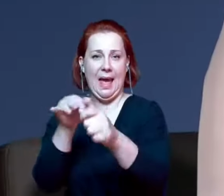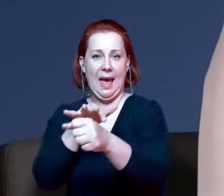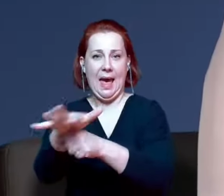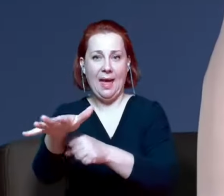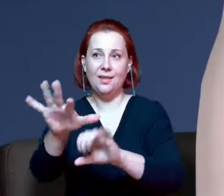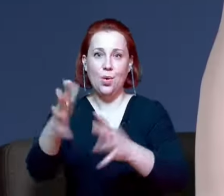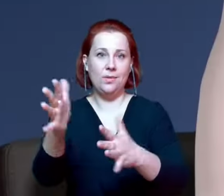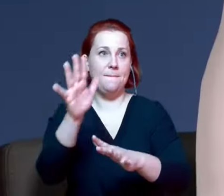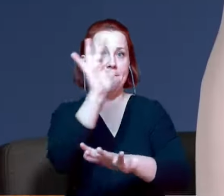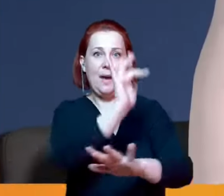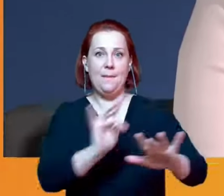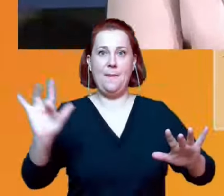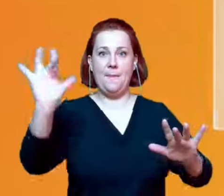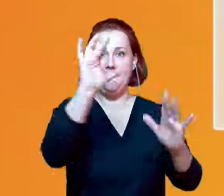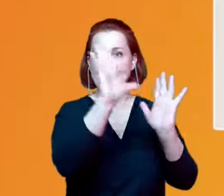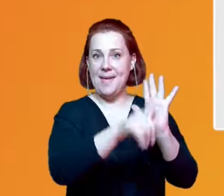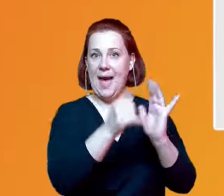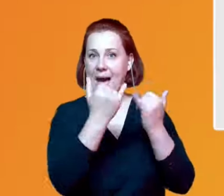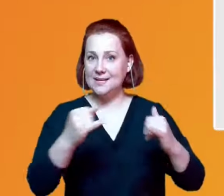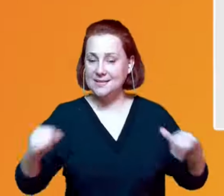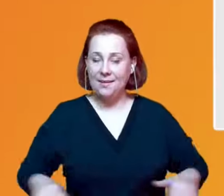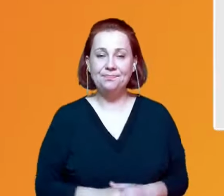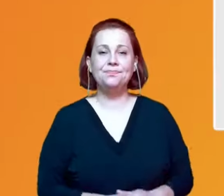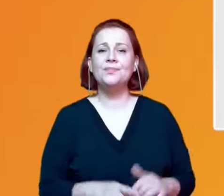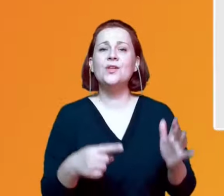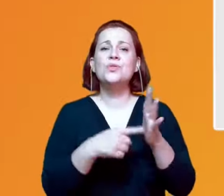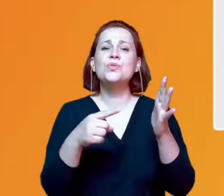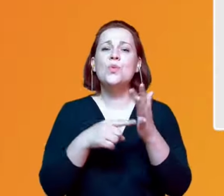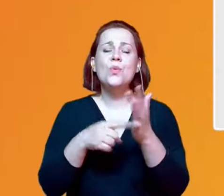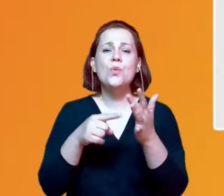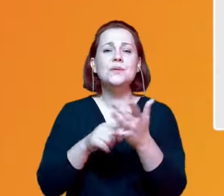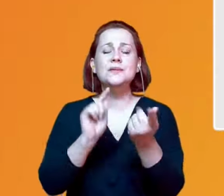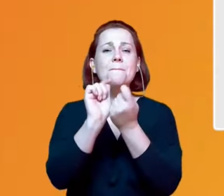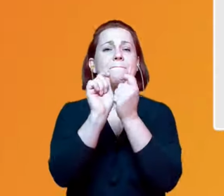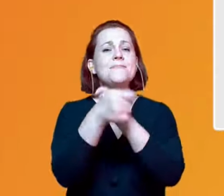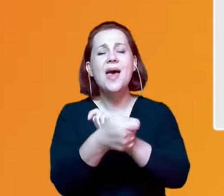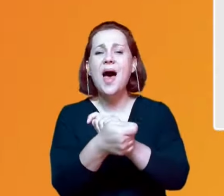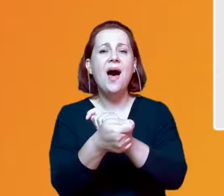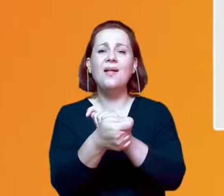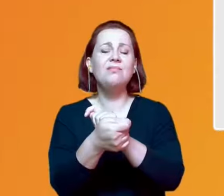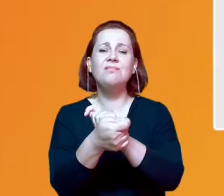zmianę w miastach. Ta zmiana wymuszona jest przede wszystkim